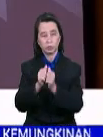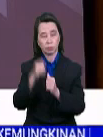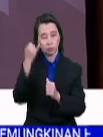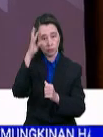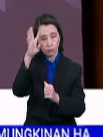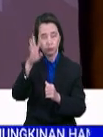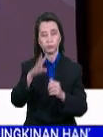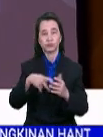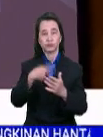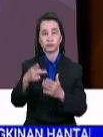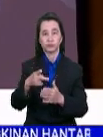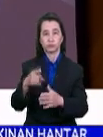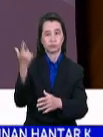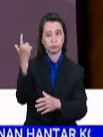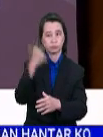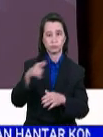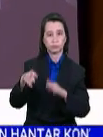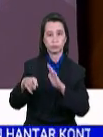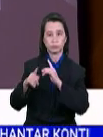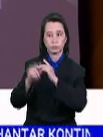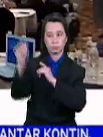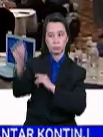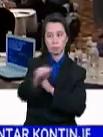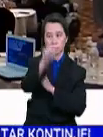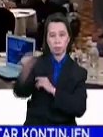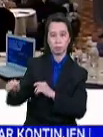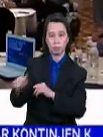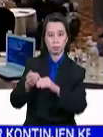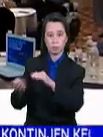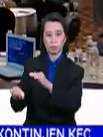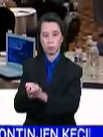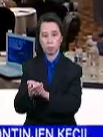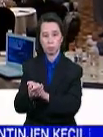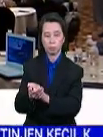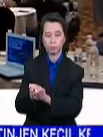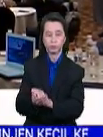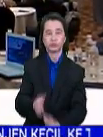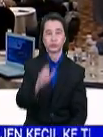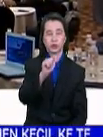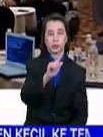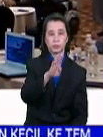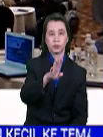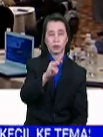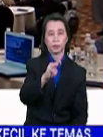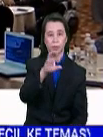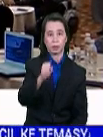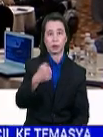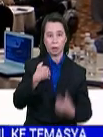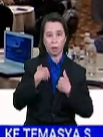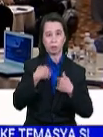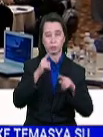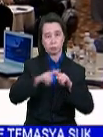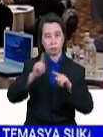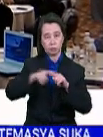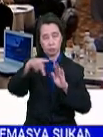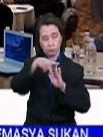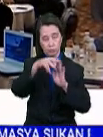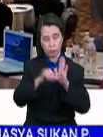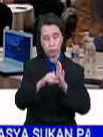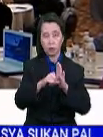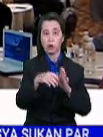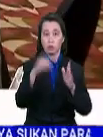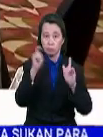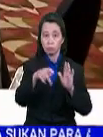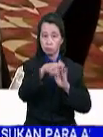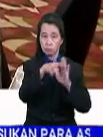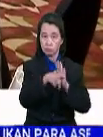inisiatif pelan antirasuah nasional peringkat kebangsaan jelasnya ebmc menggariskan pelbagai polisi dan prosedur